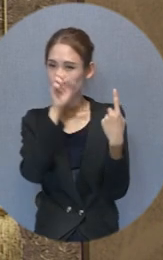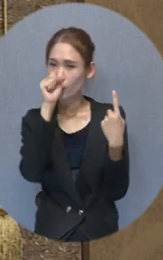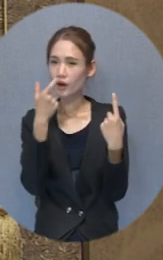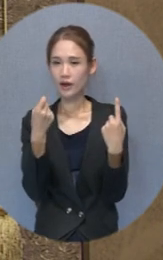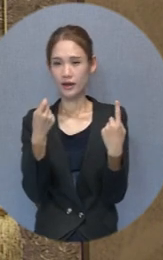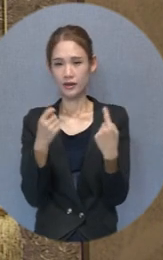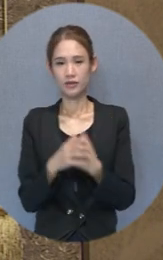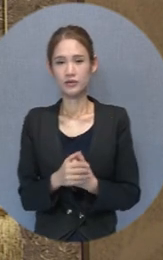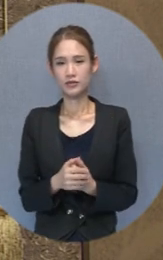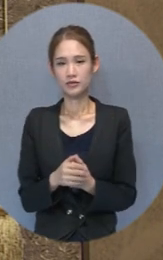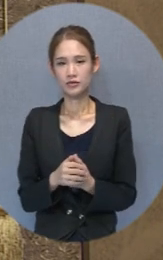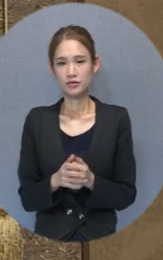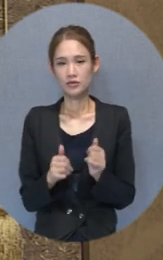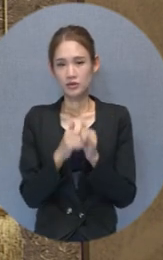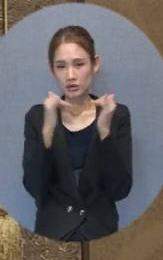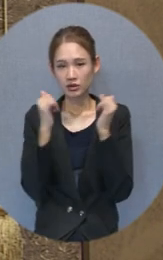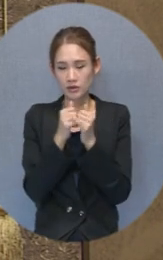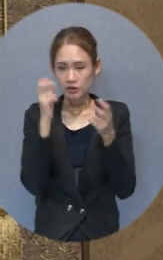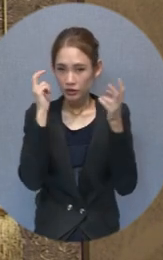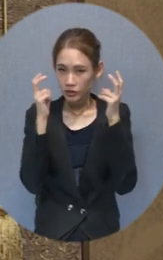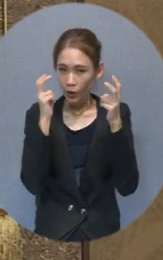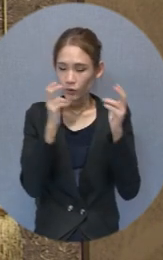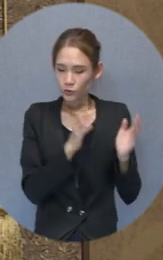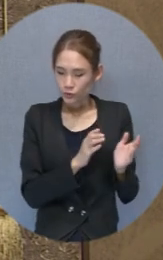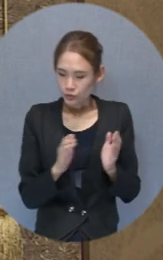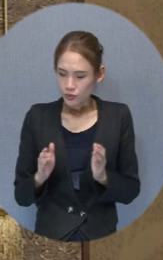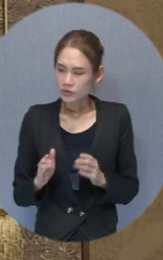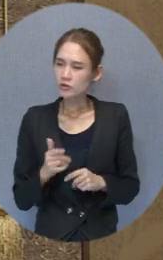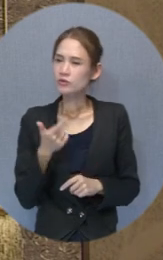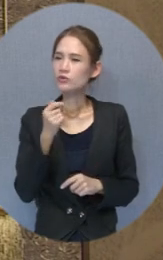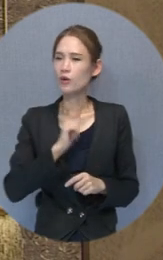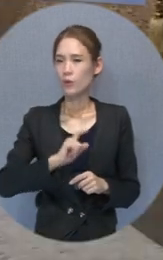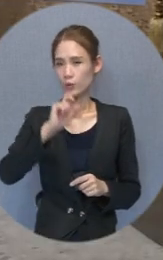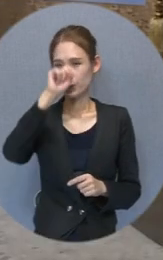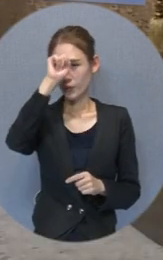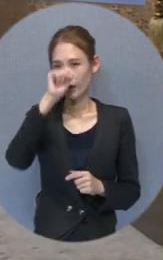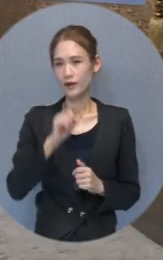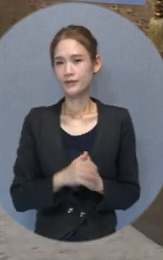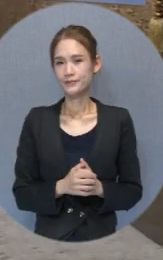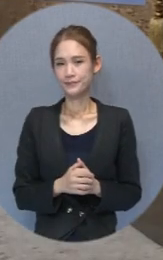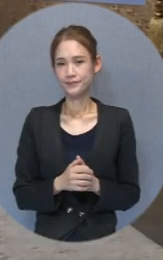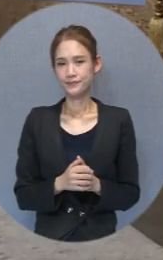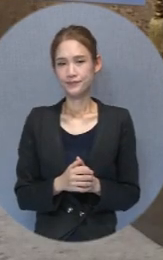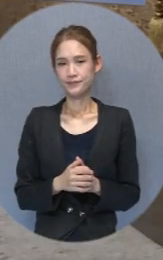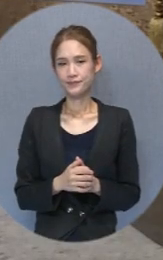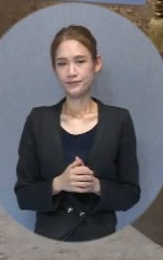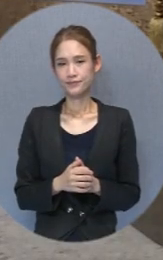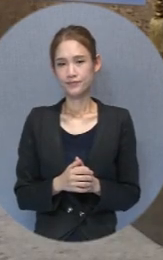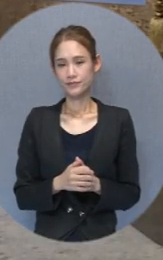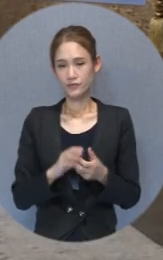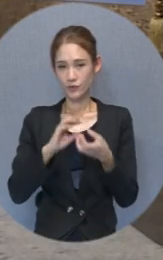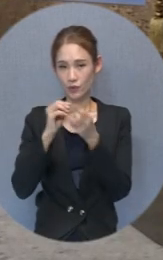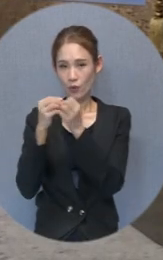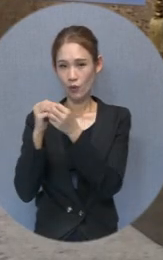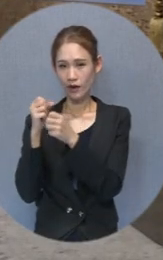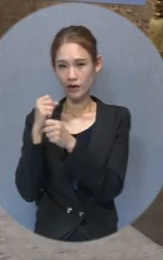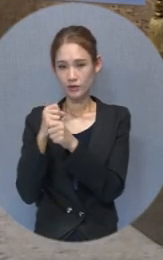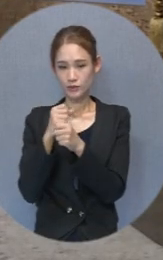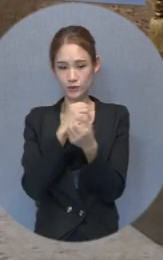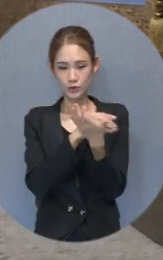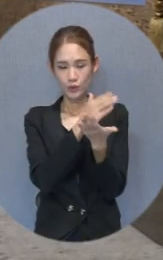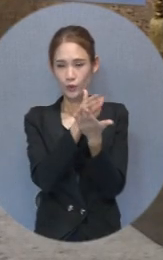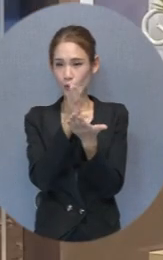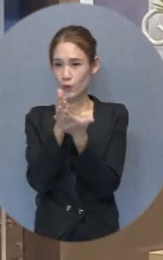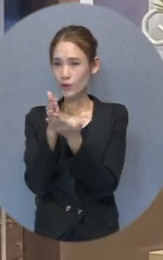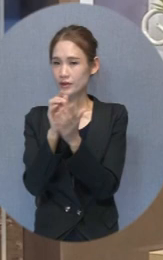이제 사회적 기업을 준비하게 되었죠. 담심포를 설립을 했어요. 네. 그런데 어떻게 이제 공예라고 하면 사실 좀 종류도